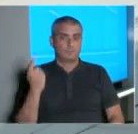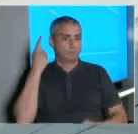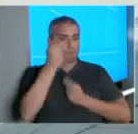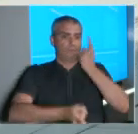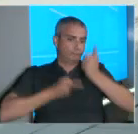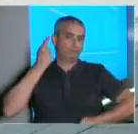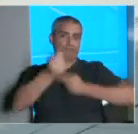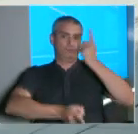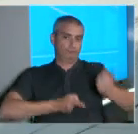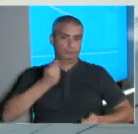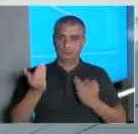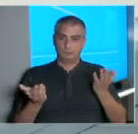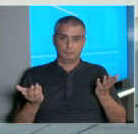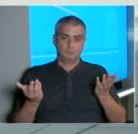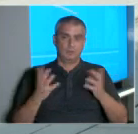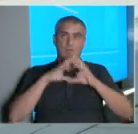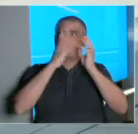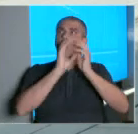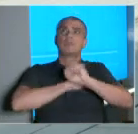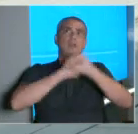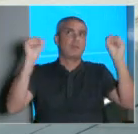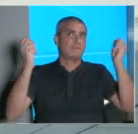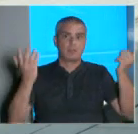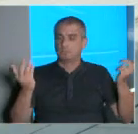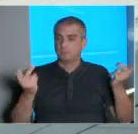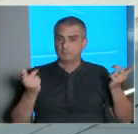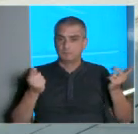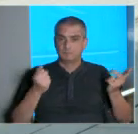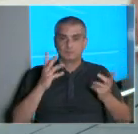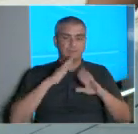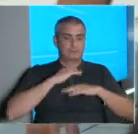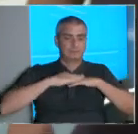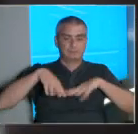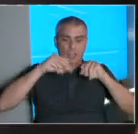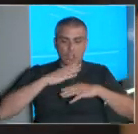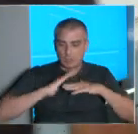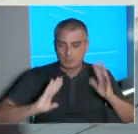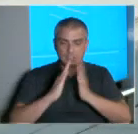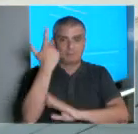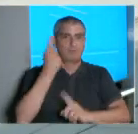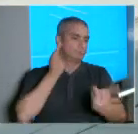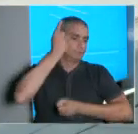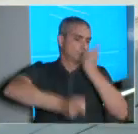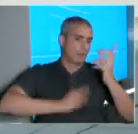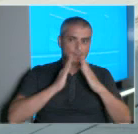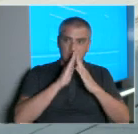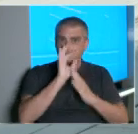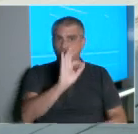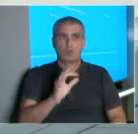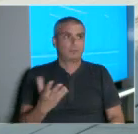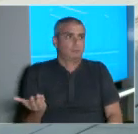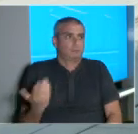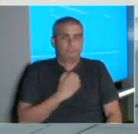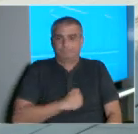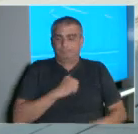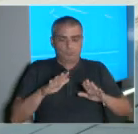שמופגזים בקסאמים, ברקטות, בבלוני תבערה. השדות שלהם נשרפים, טילים נורים אל עבר בתיהם,